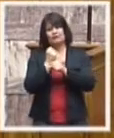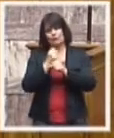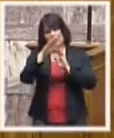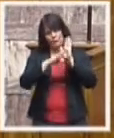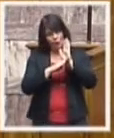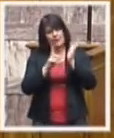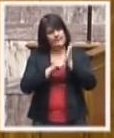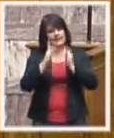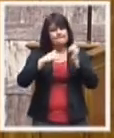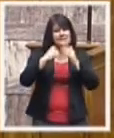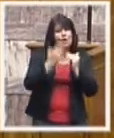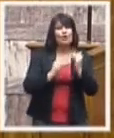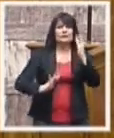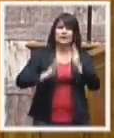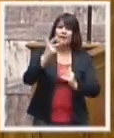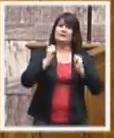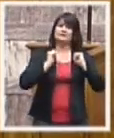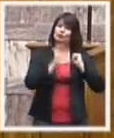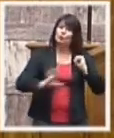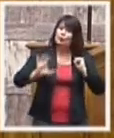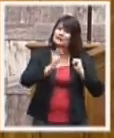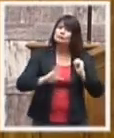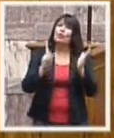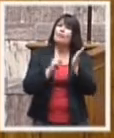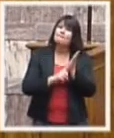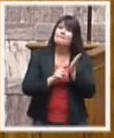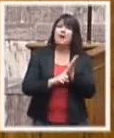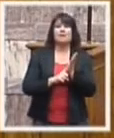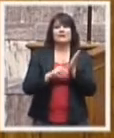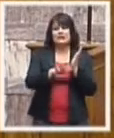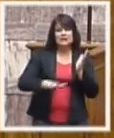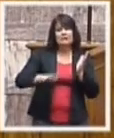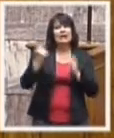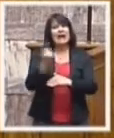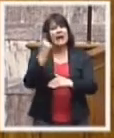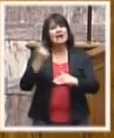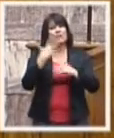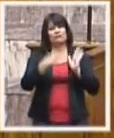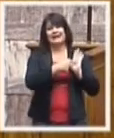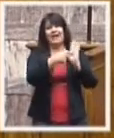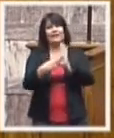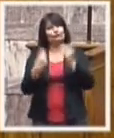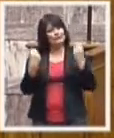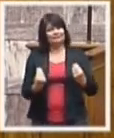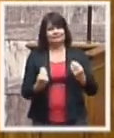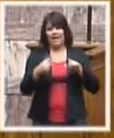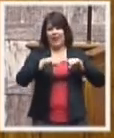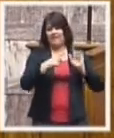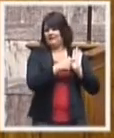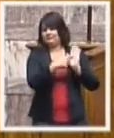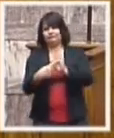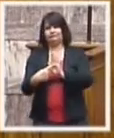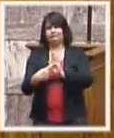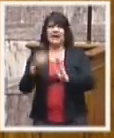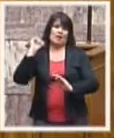πρώτον την ποιοτική αναβάθμιση του ελληνικού τουρισμού και δεύτερον τη δημιουργία θετικού κλίματος για την εικόνα της Ελλάδας στις ξένες αγορές. Χρειάζεται